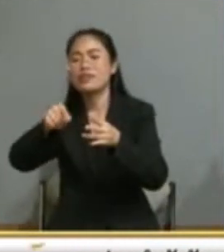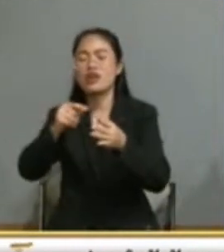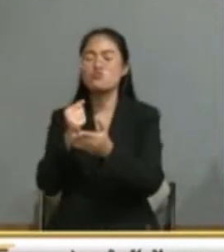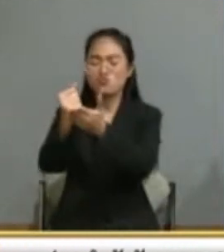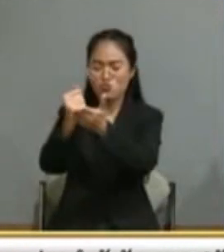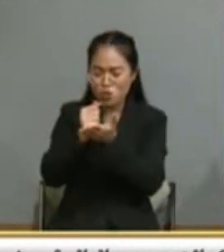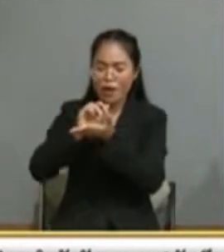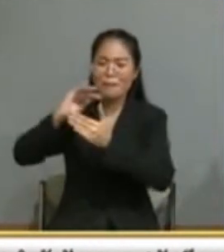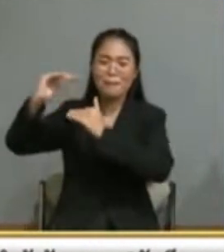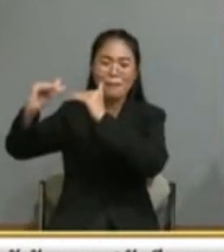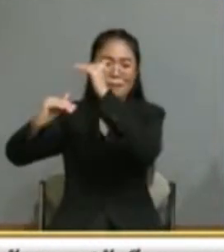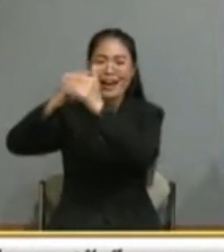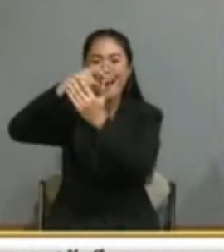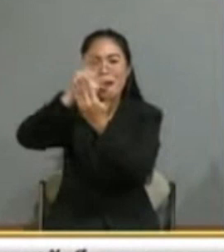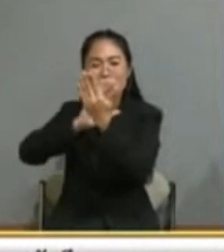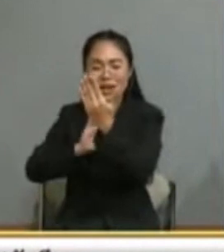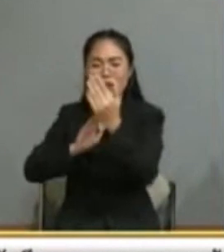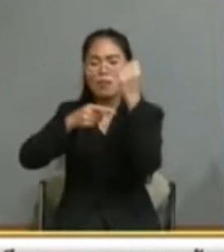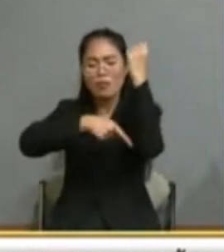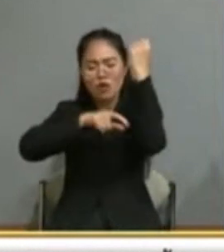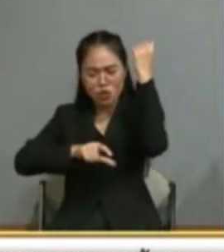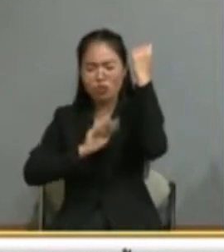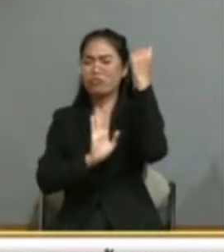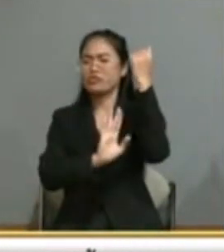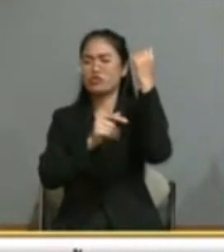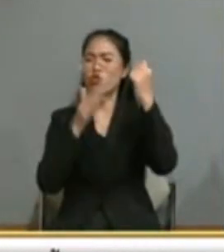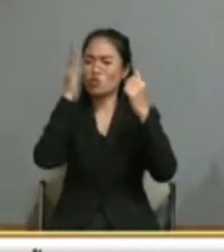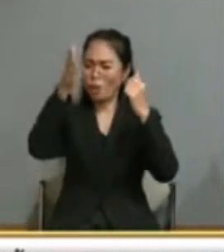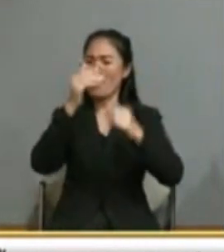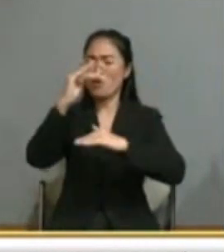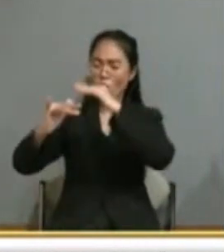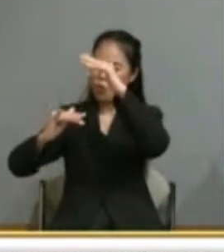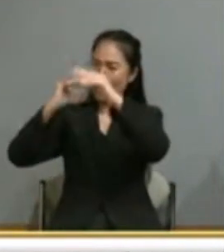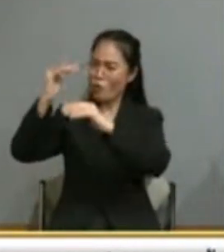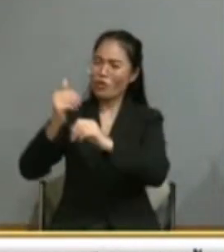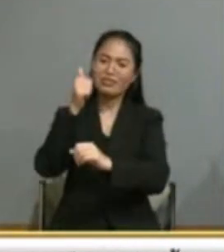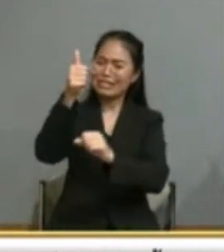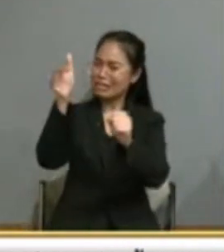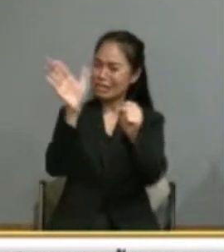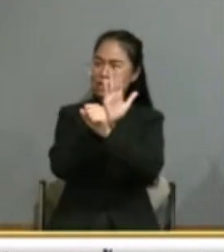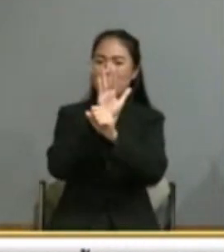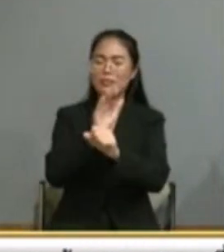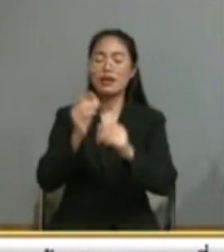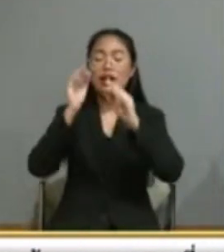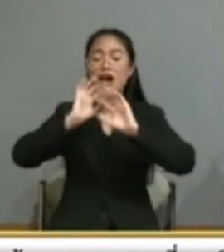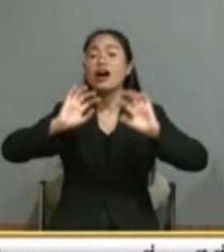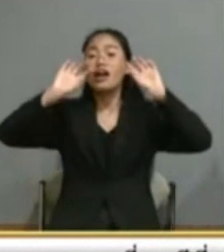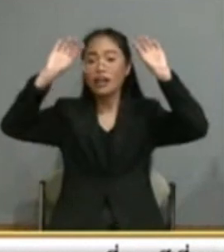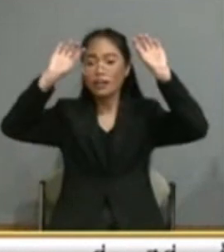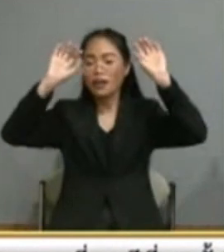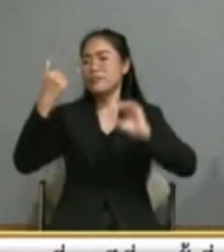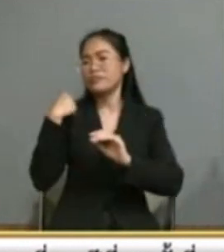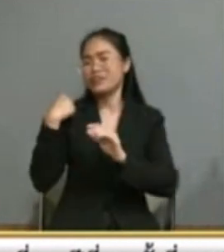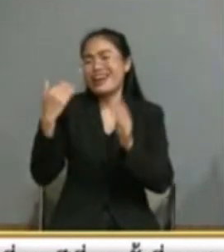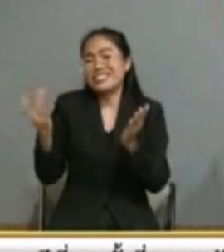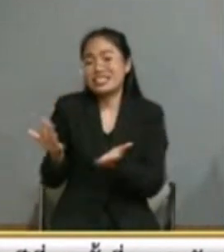ี่ยนแลงประเทศจังหวดพัฒลุงจะไม่เป็จงหวัที่เป็เมองรองอกต่อไปแต่ขณะเดียวกัน รัฐบาลเองก็